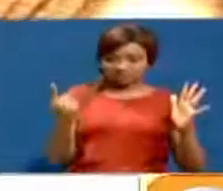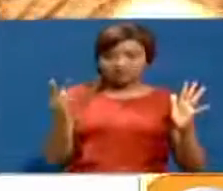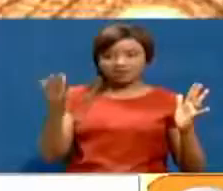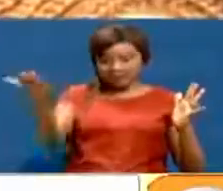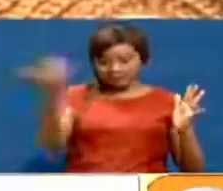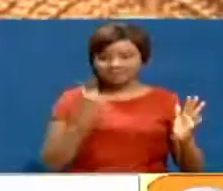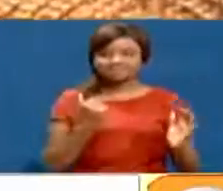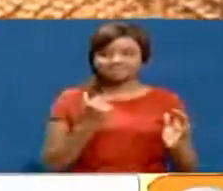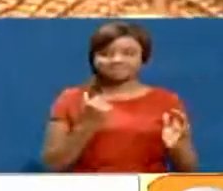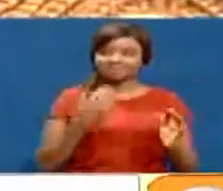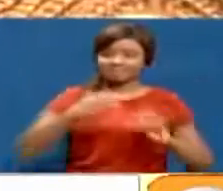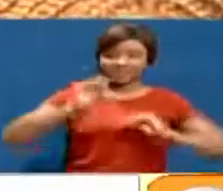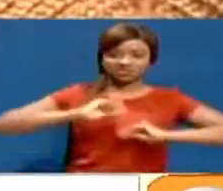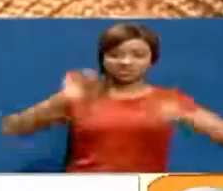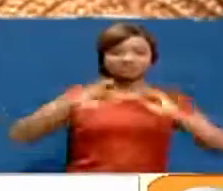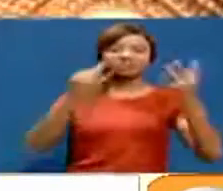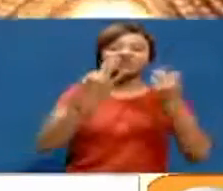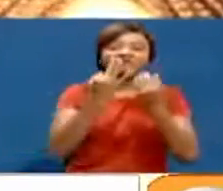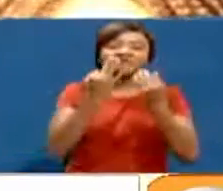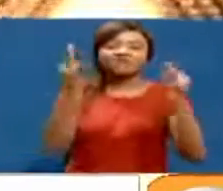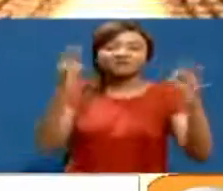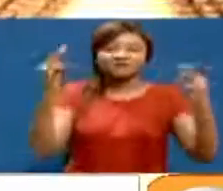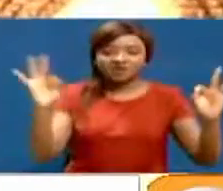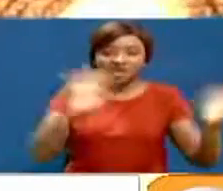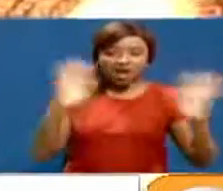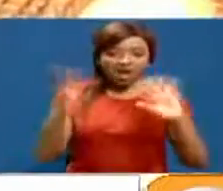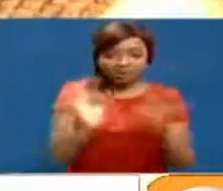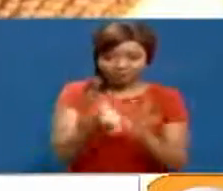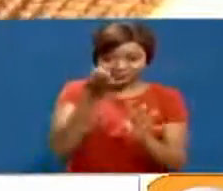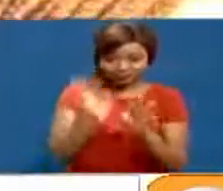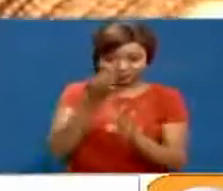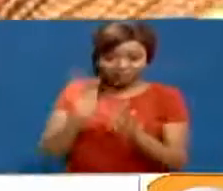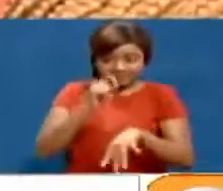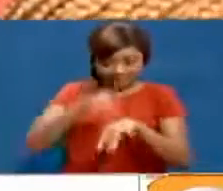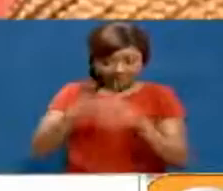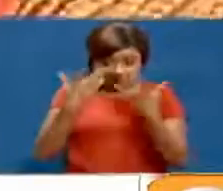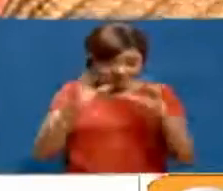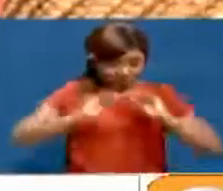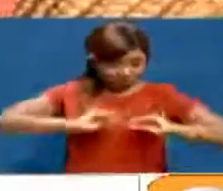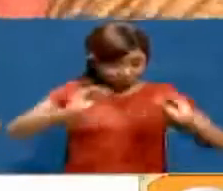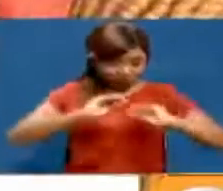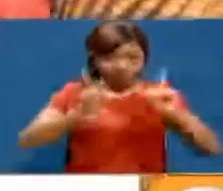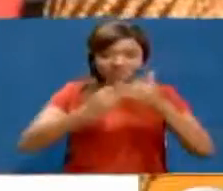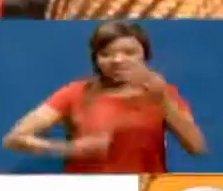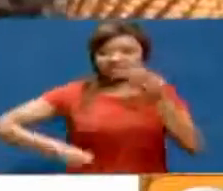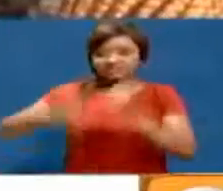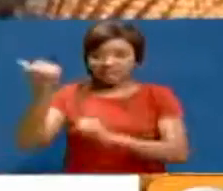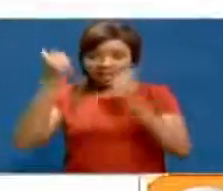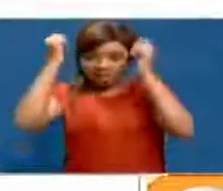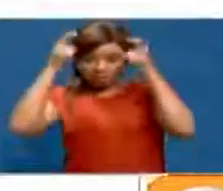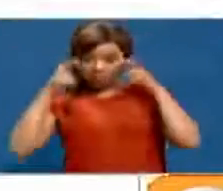Tafadhali mwelekeze kwangu, ninaofa mafunzo ya bure. Na tukimaliza kufundisha na ashike, tutauza hizo wig, achukue